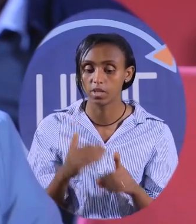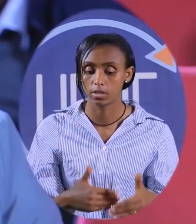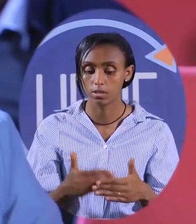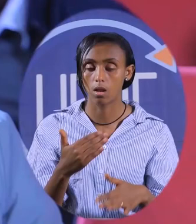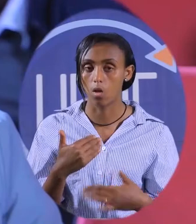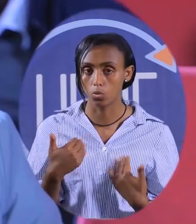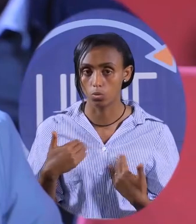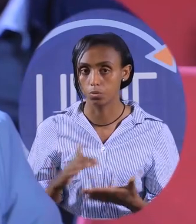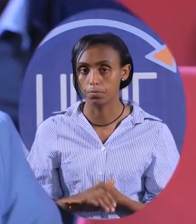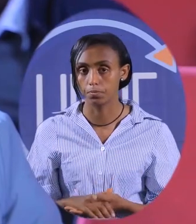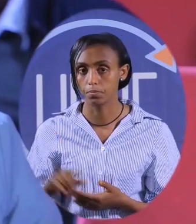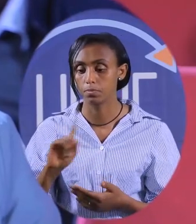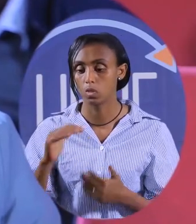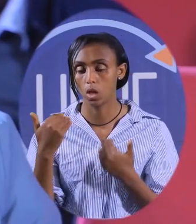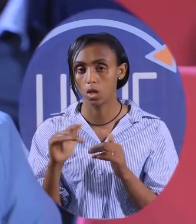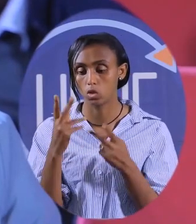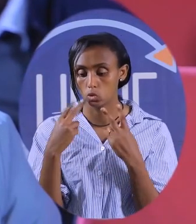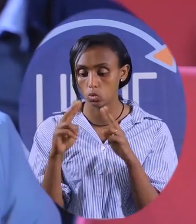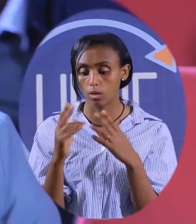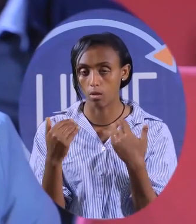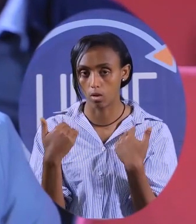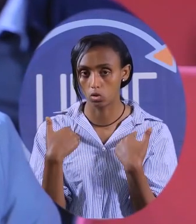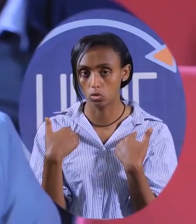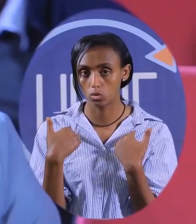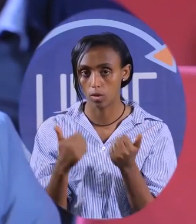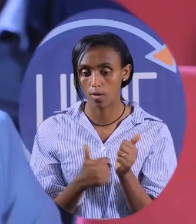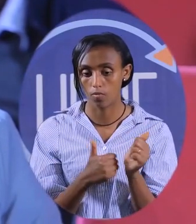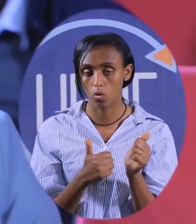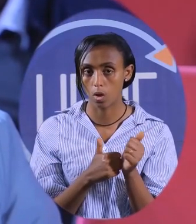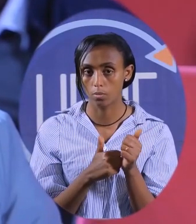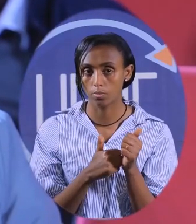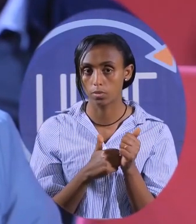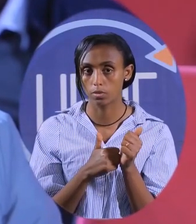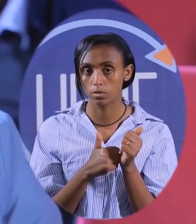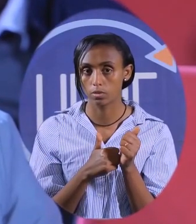በእርግዝና ላሉ ምን ያህል ትኩረት አላቸው ፎሎው አፕ ምን አይነት